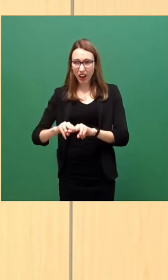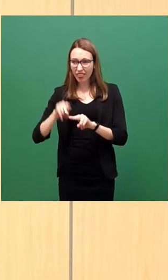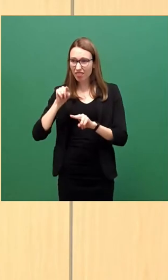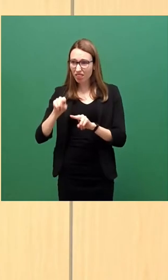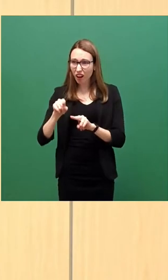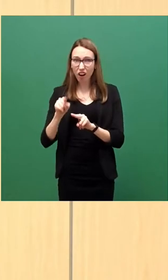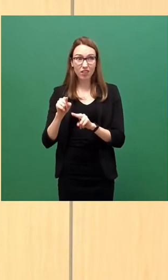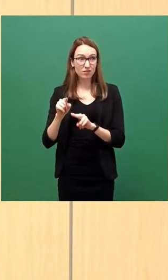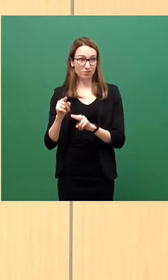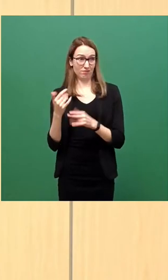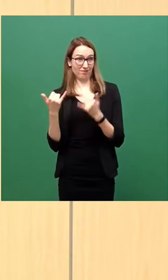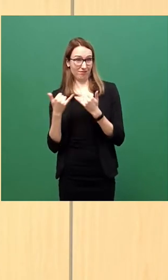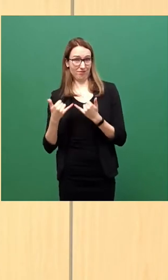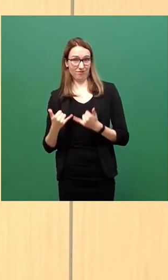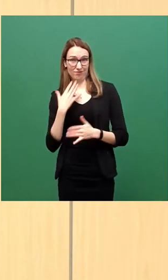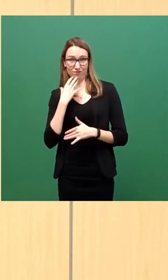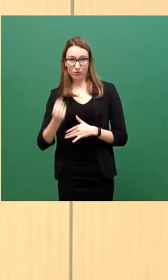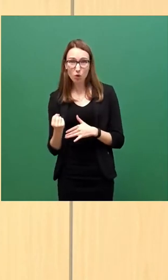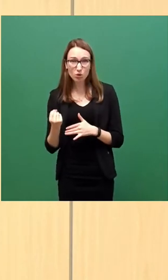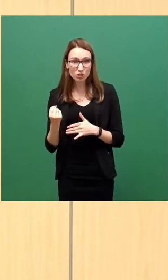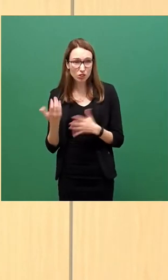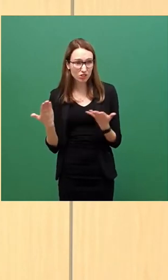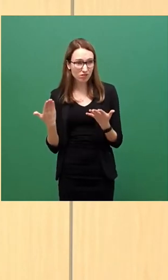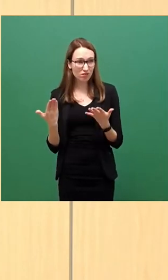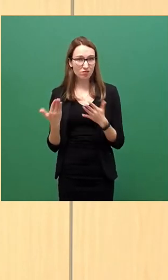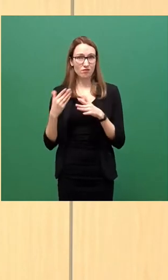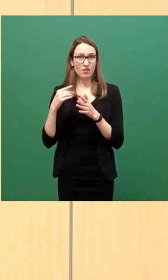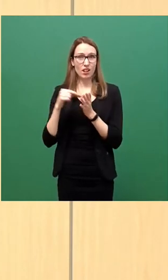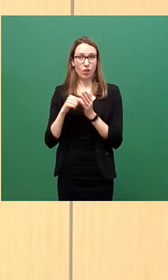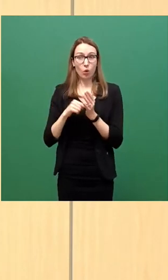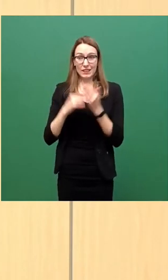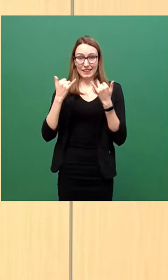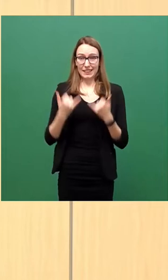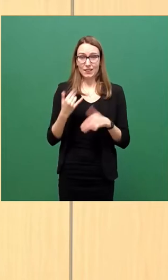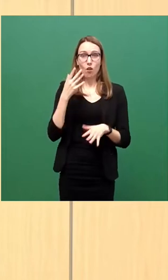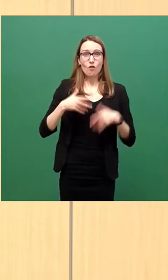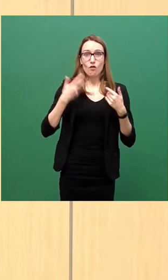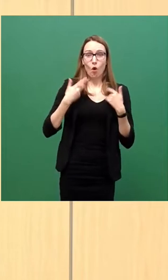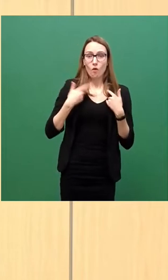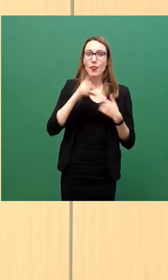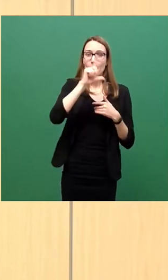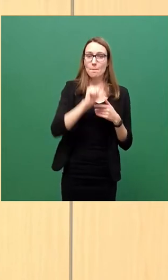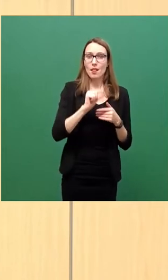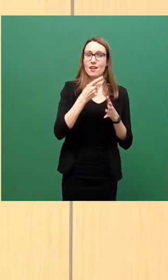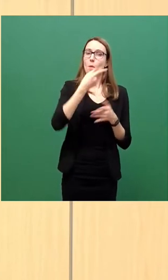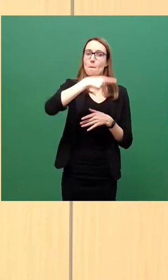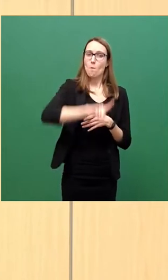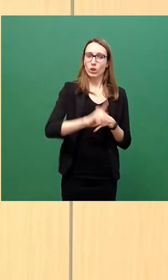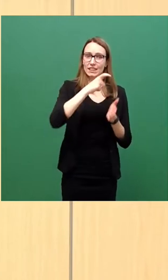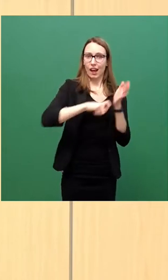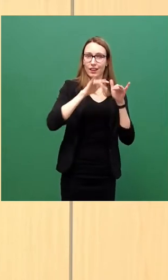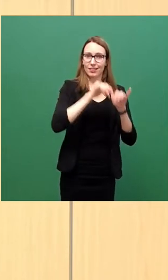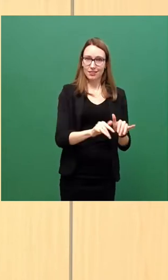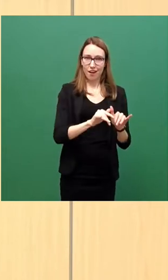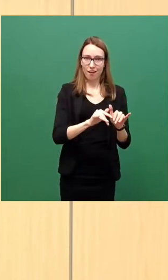oder Kaditz wohnt, ob der überhaupt was davon hat. Der ist froh, wenn er eine preiswerte Monatskarte hat und braucht